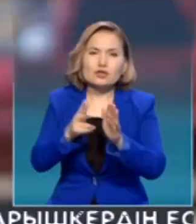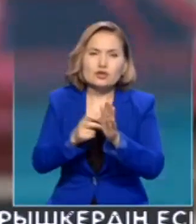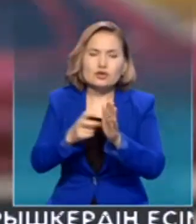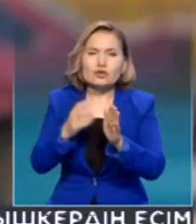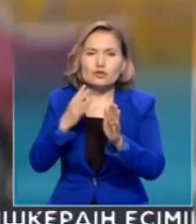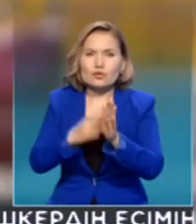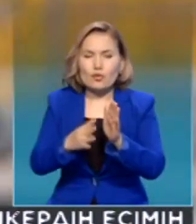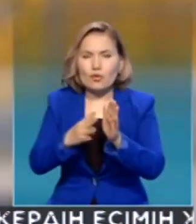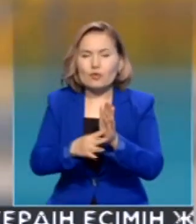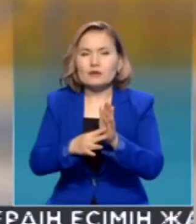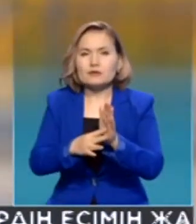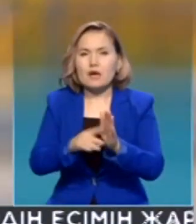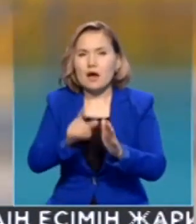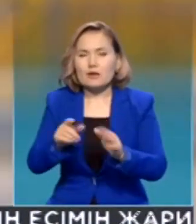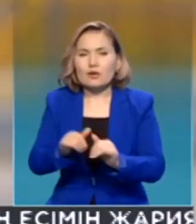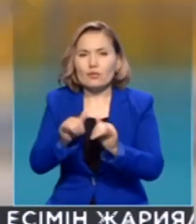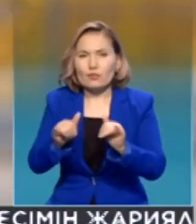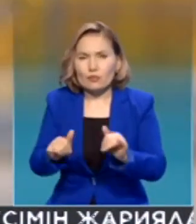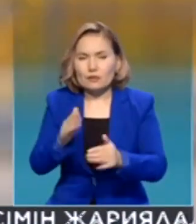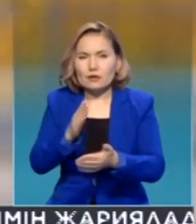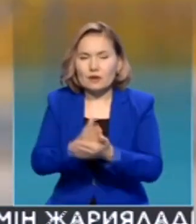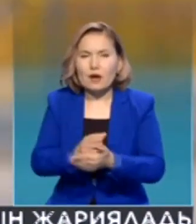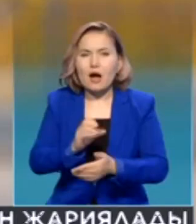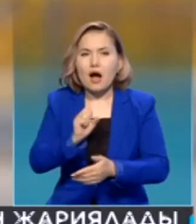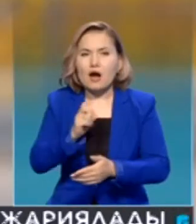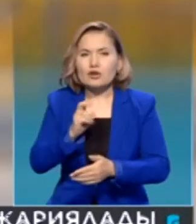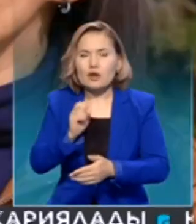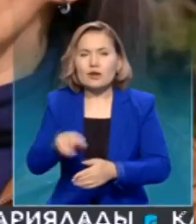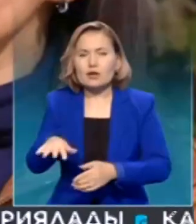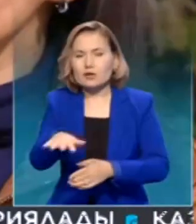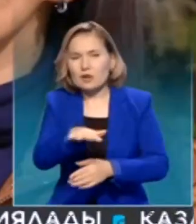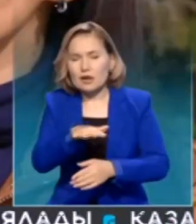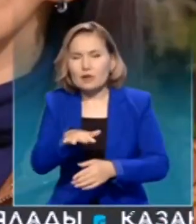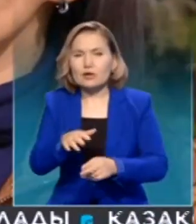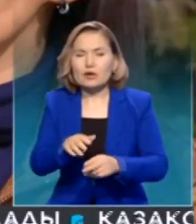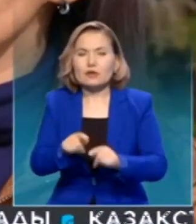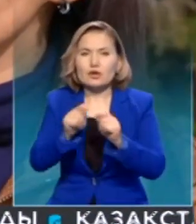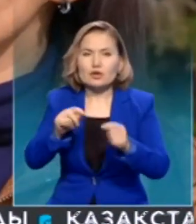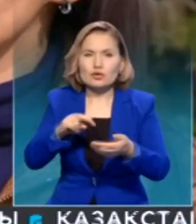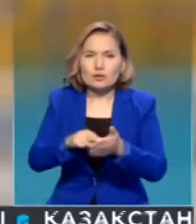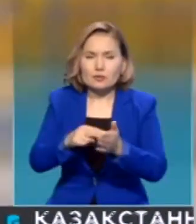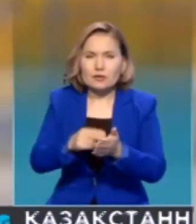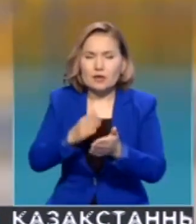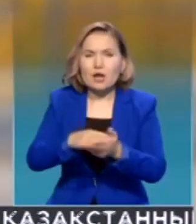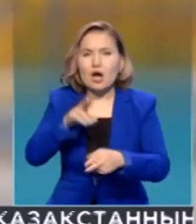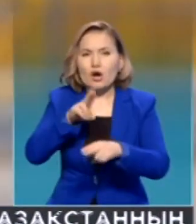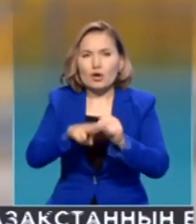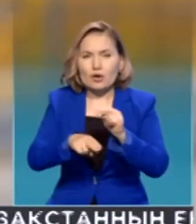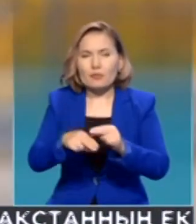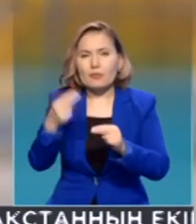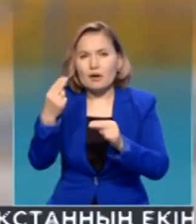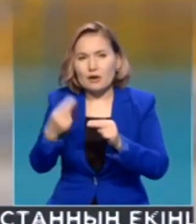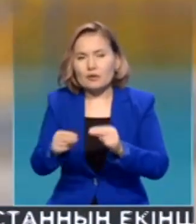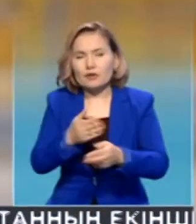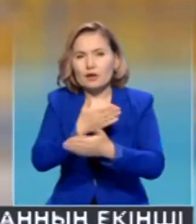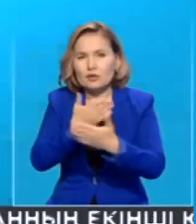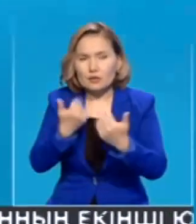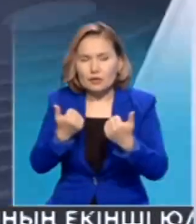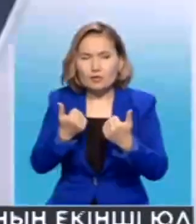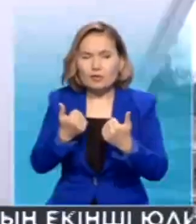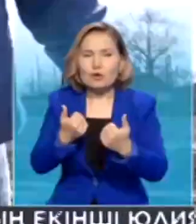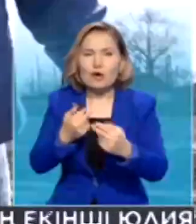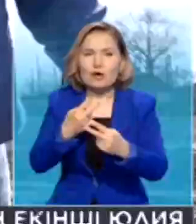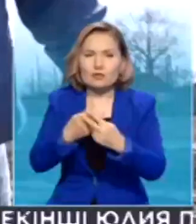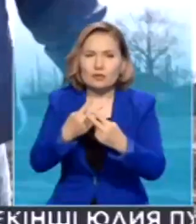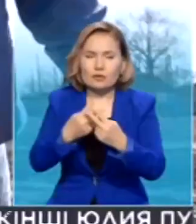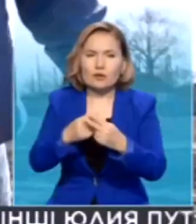келеді. Алдағы уақытта Ақжайық шағын ауданы салыну жоспарлануда, құрылыс аяқталмаған ғимаратты Батыс